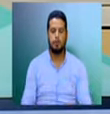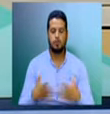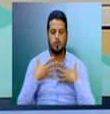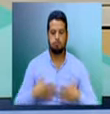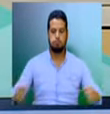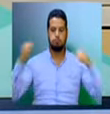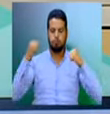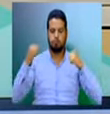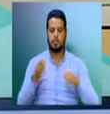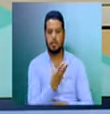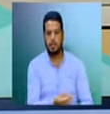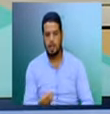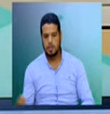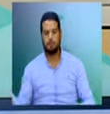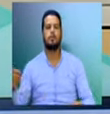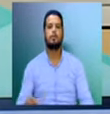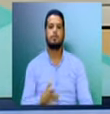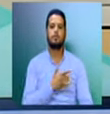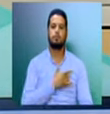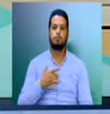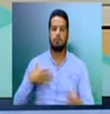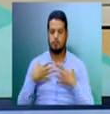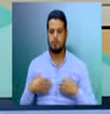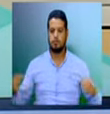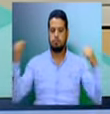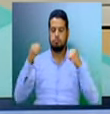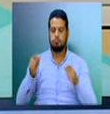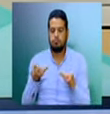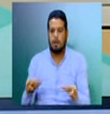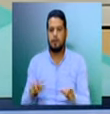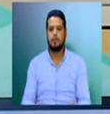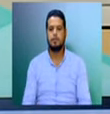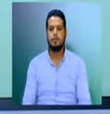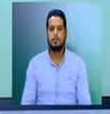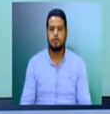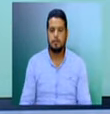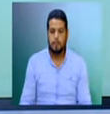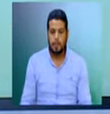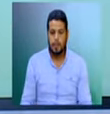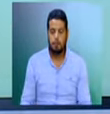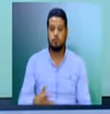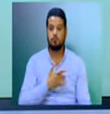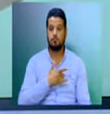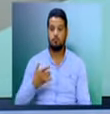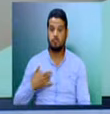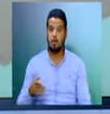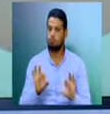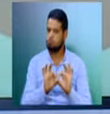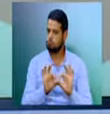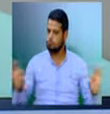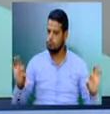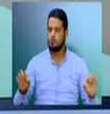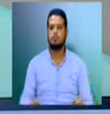كذلك الاهتمام بالرعاية الصحية، الرعاية الصحية من خلال منظومة صحية متكاملة